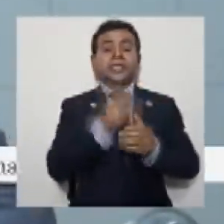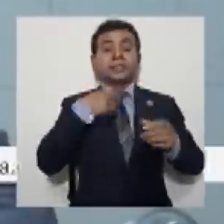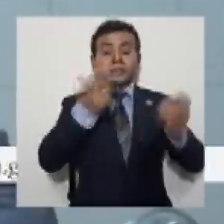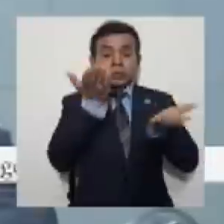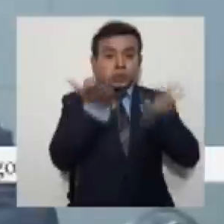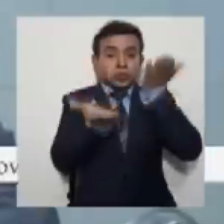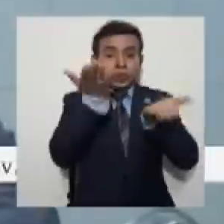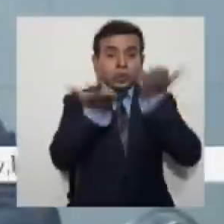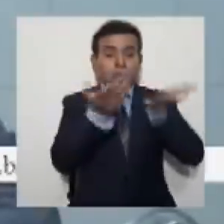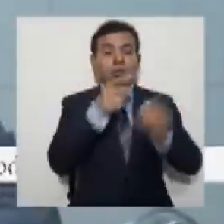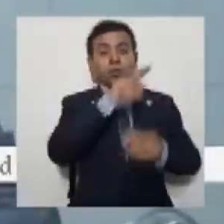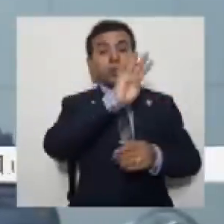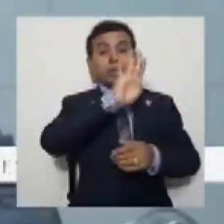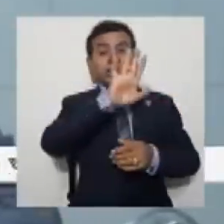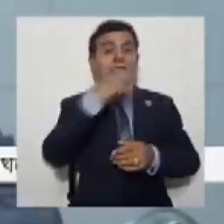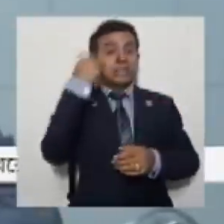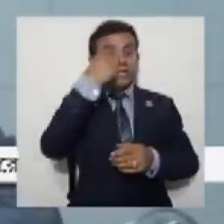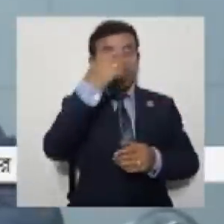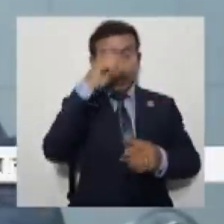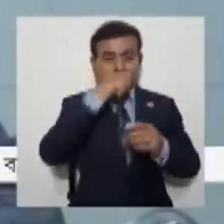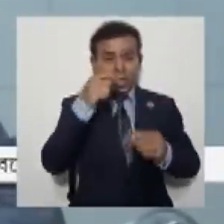45 দিনের অবস্থান অনেক ভালো।